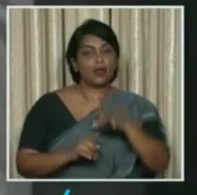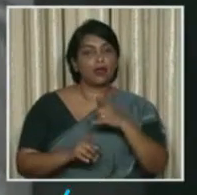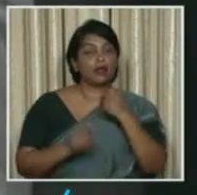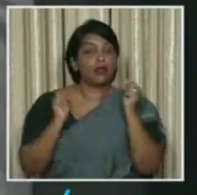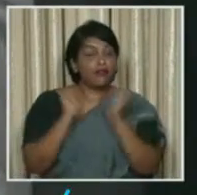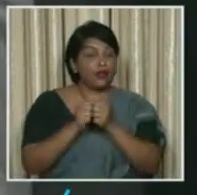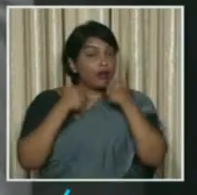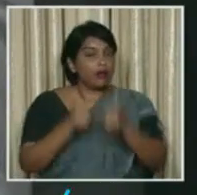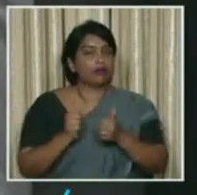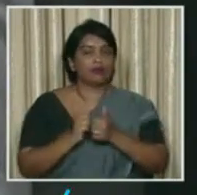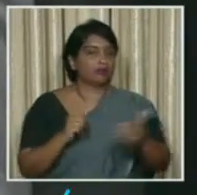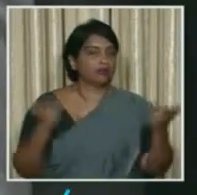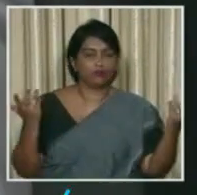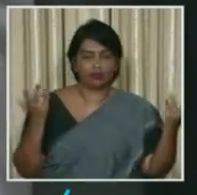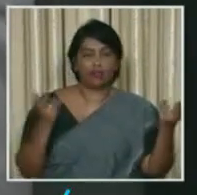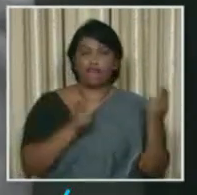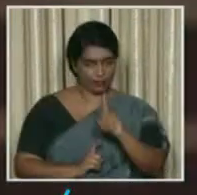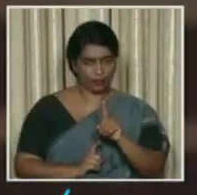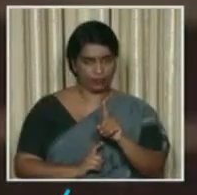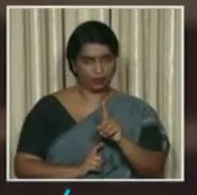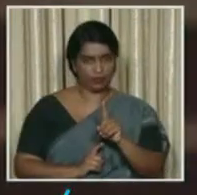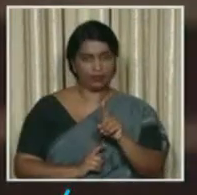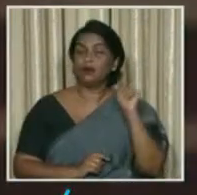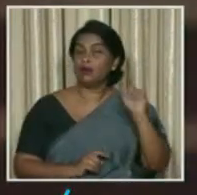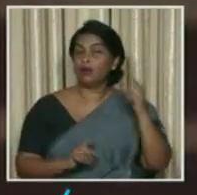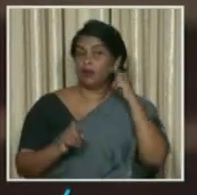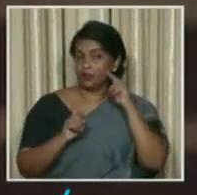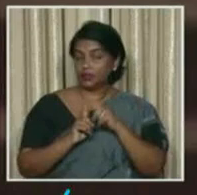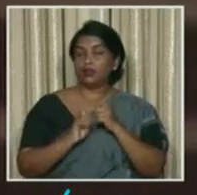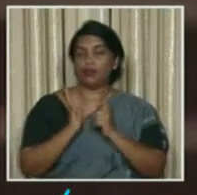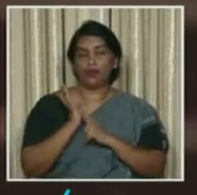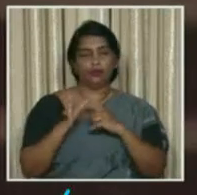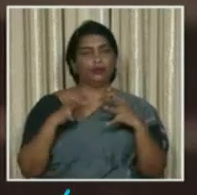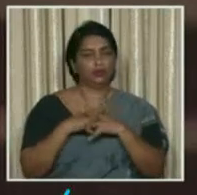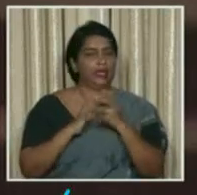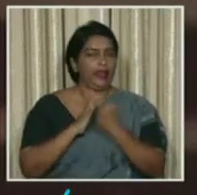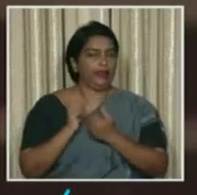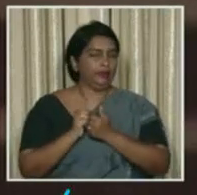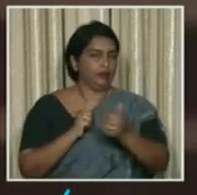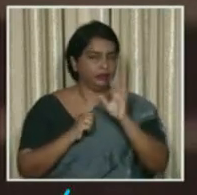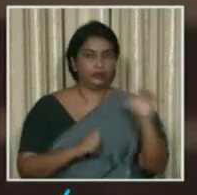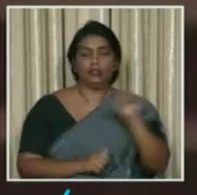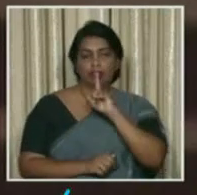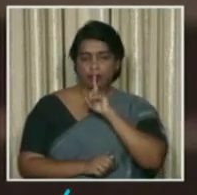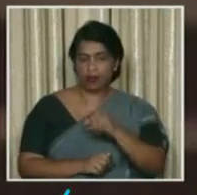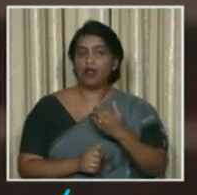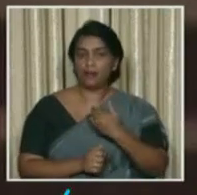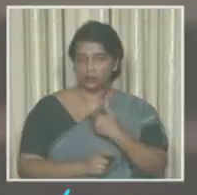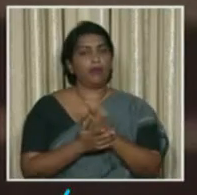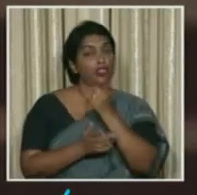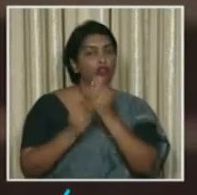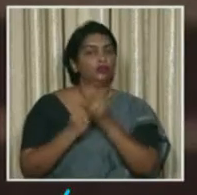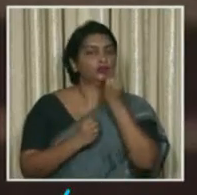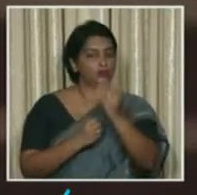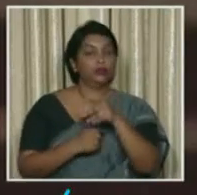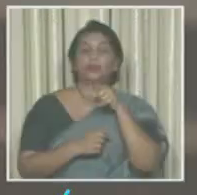රාජකාරී ඉස්සෙ සිද්ධ වෙලා නැහැ. හරි හරි. යුතුකම් ඉෂ්ට වෙලා නැහැ. මේ සම්බන්ධව නීතිය ක්‍රියාත්මක වෙන්න ඕනි කියන කාරණාව එතුමාත් පැහැදිලි කරා. අපි තේ ස්ථාවරයේ ඉන්නවා.